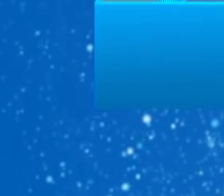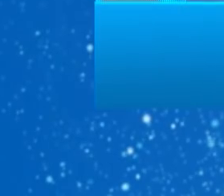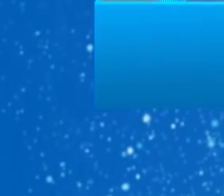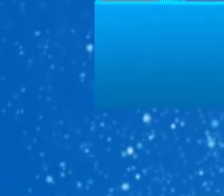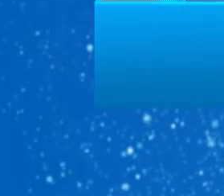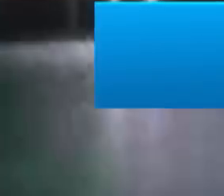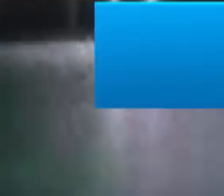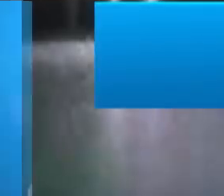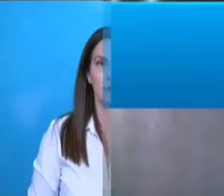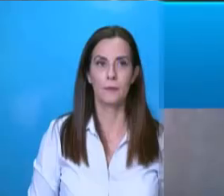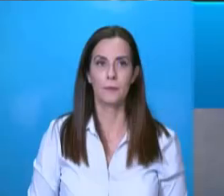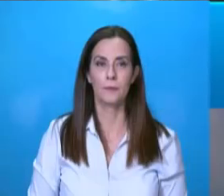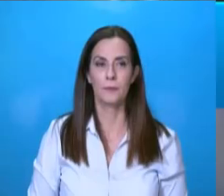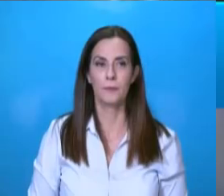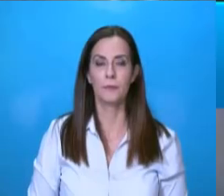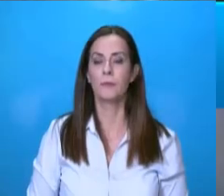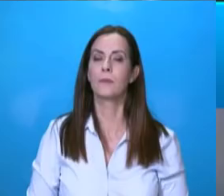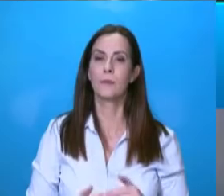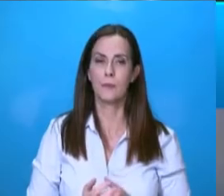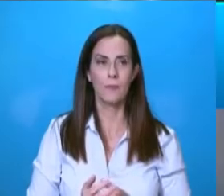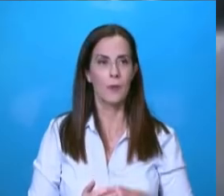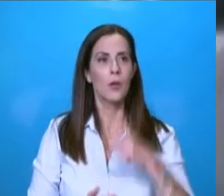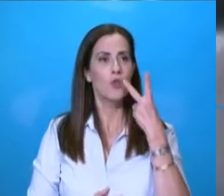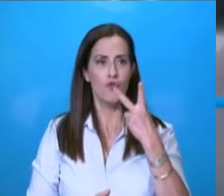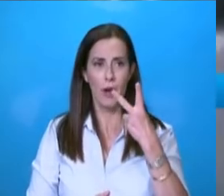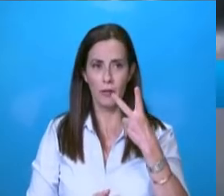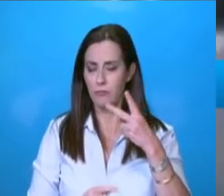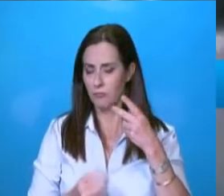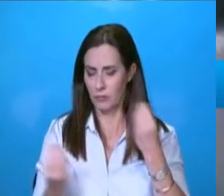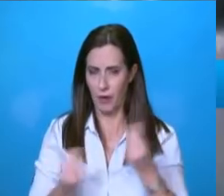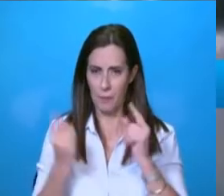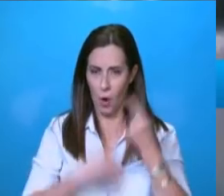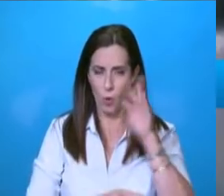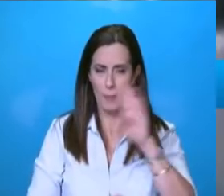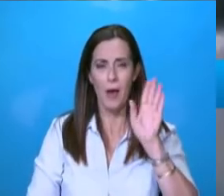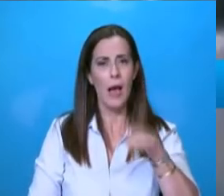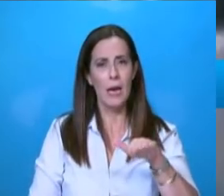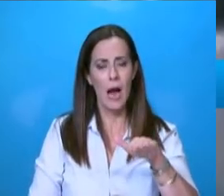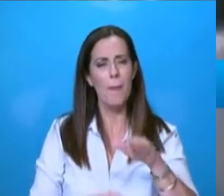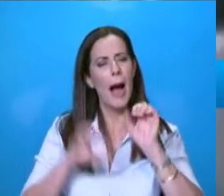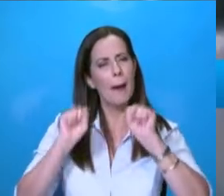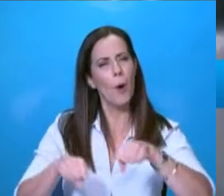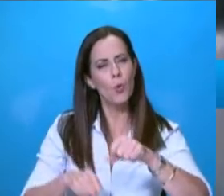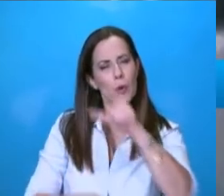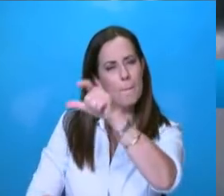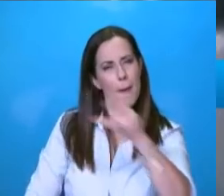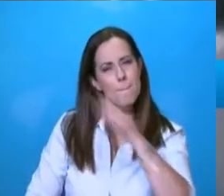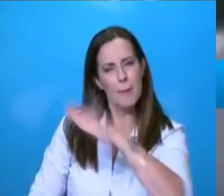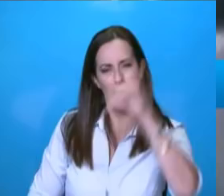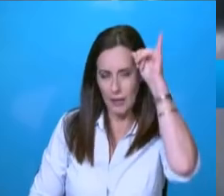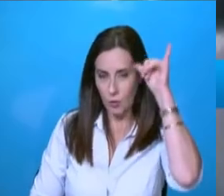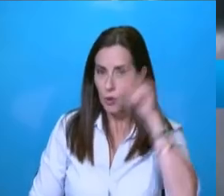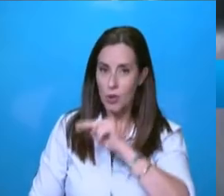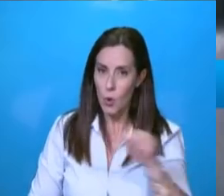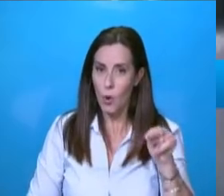דוריה ביממה האחרונה לראש הממשלה. שטיינמן חמורות יותר, אבל גם העניין של החלת הריבונות הישראלית בבקעת הירדן, נושא